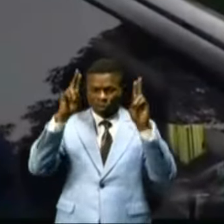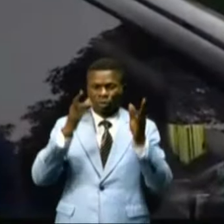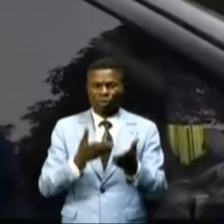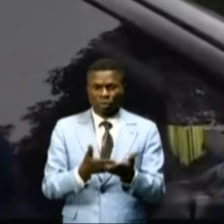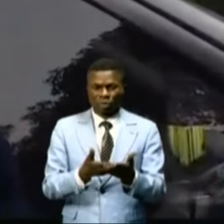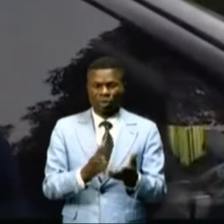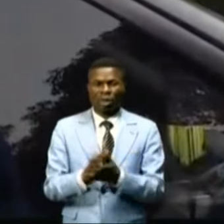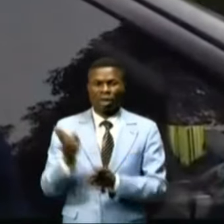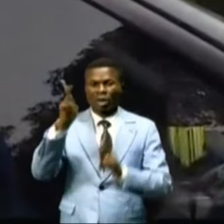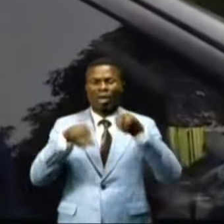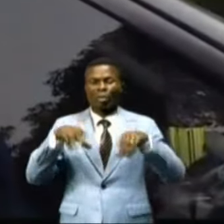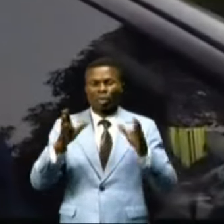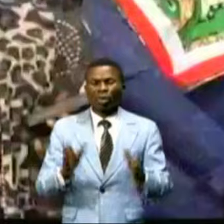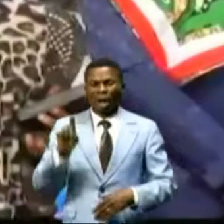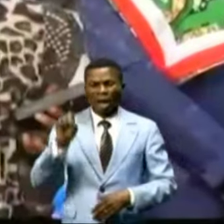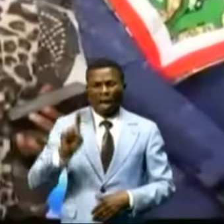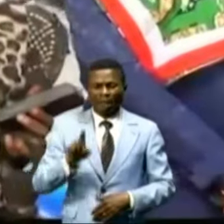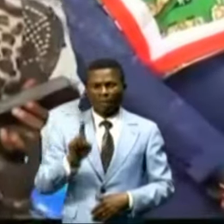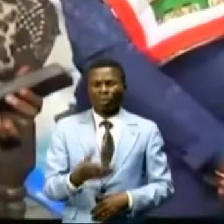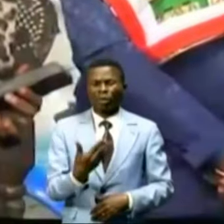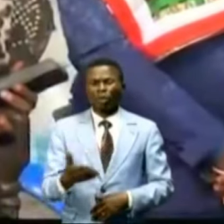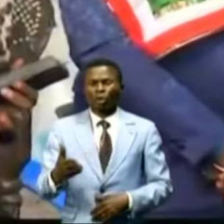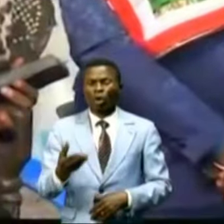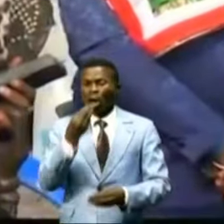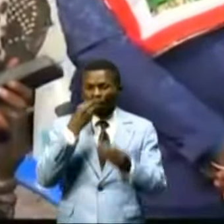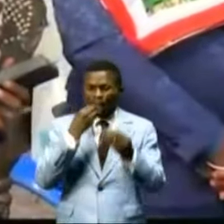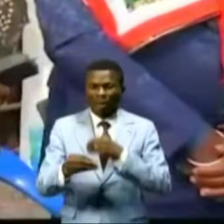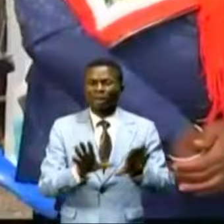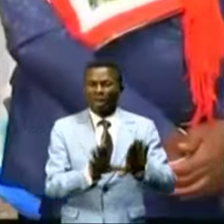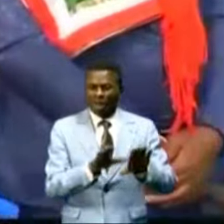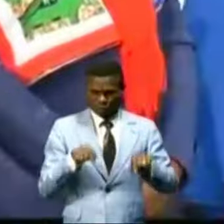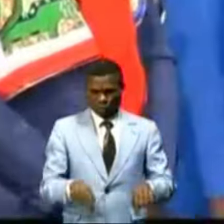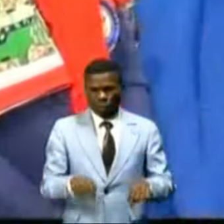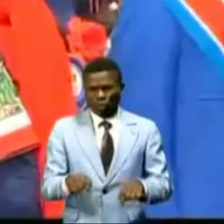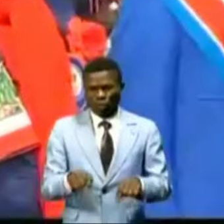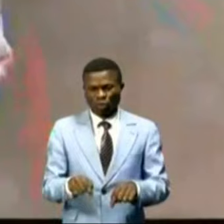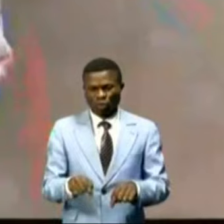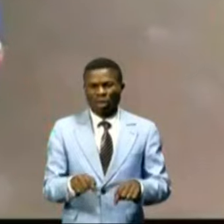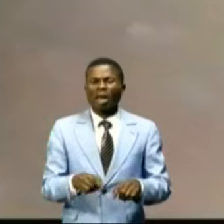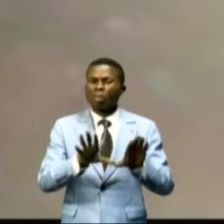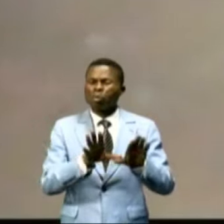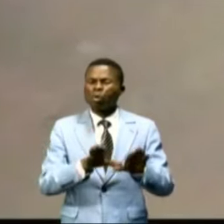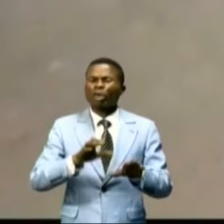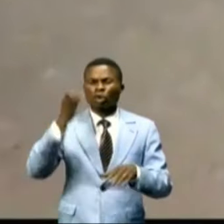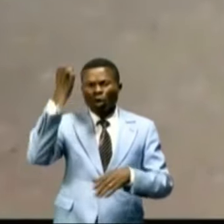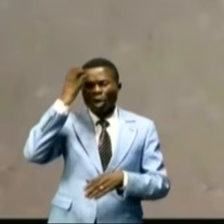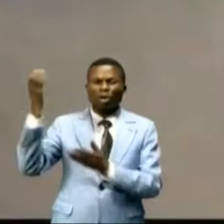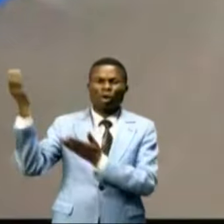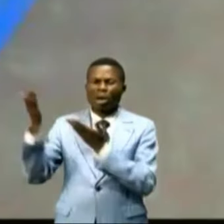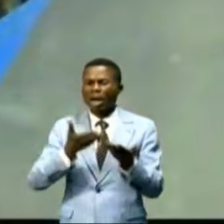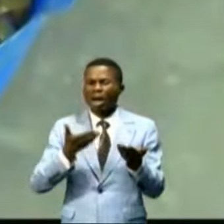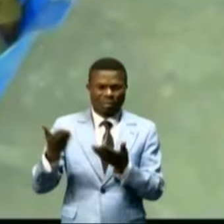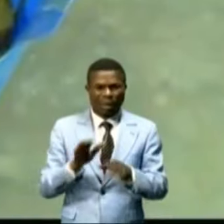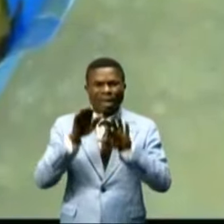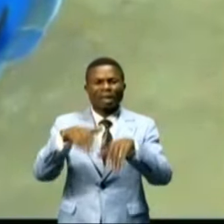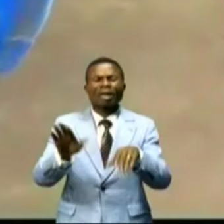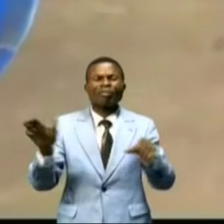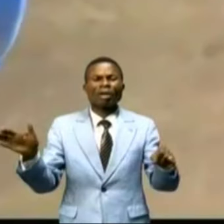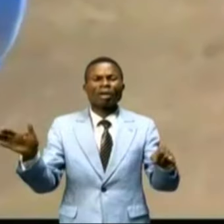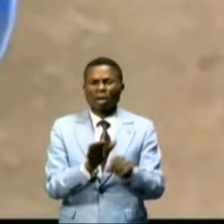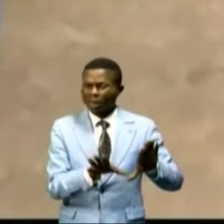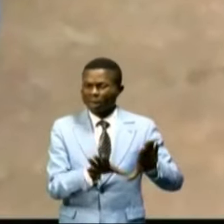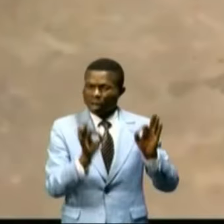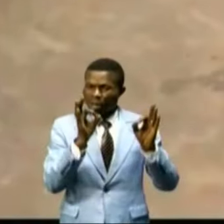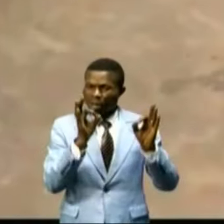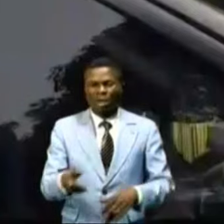peuple congolais a besoin de bien manger. Manger aussi les bio, parce que nous avons des poissons, nous avons des lacs qui sont poissonnés, mais